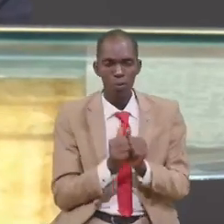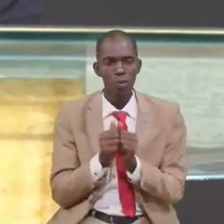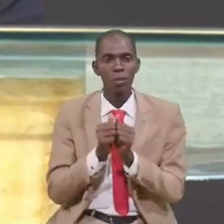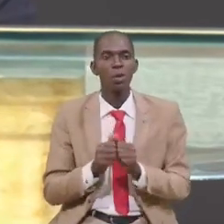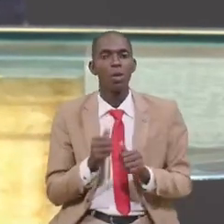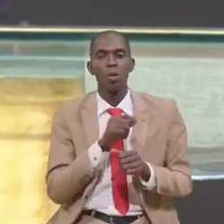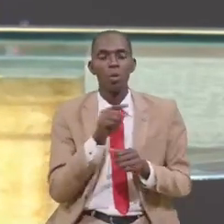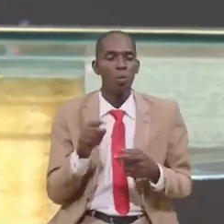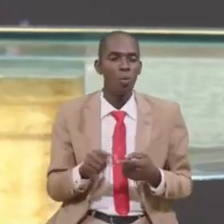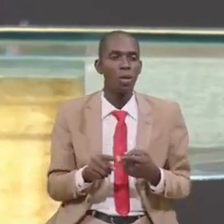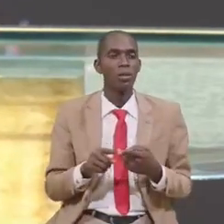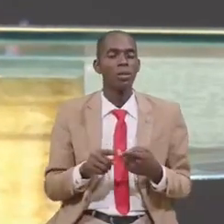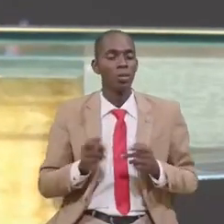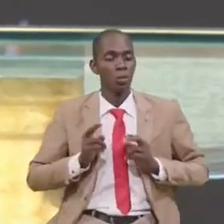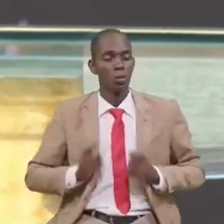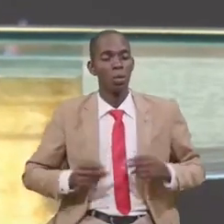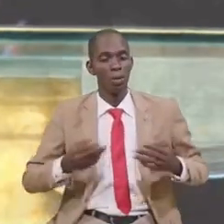Lorsque les hommes